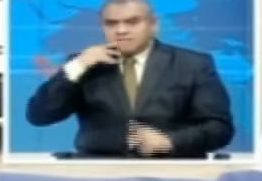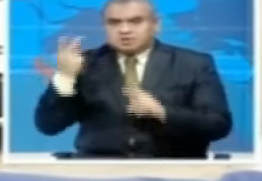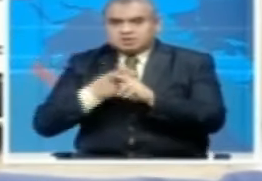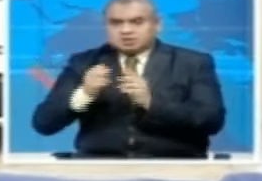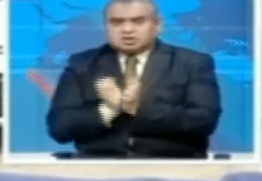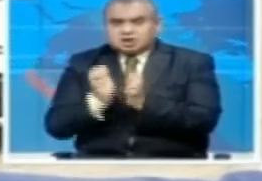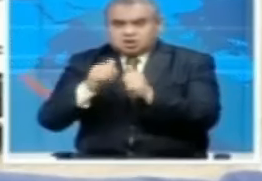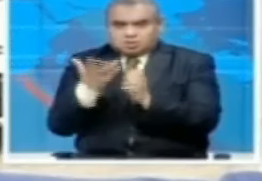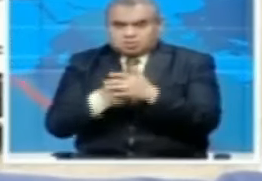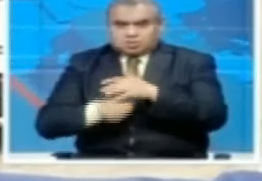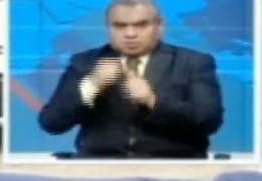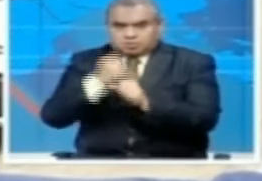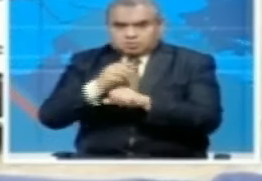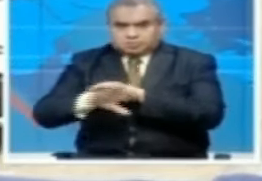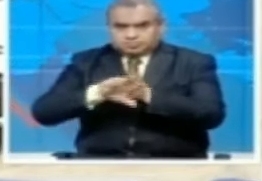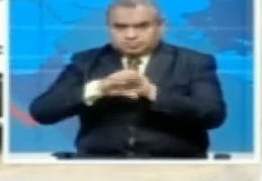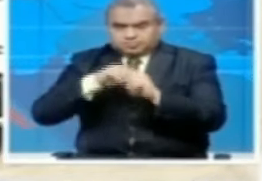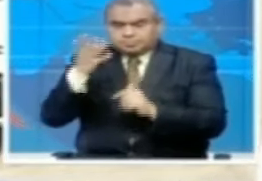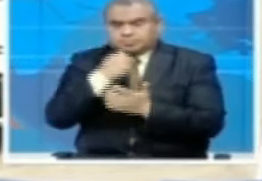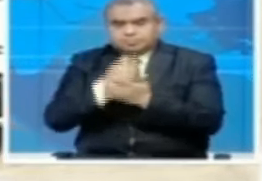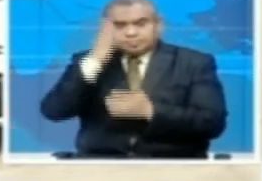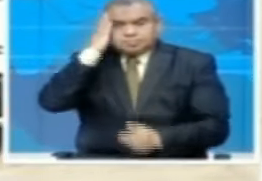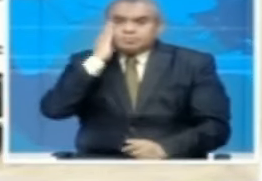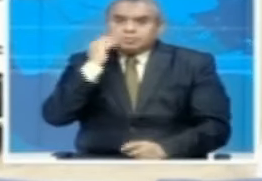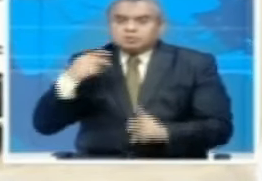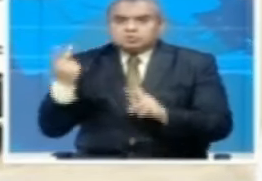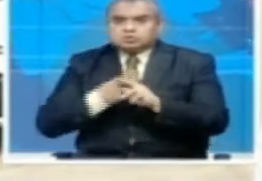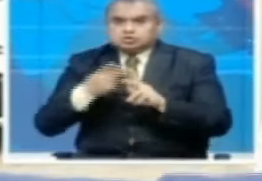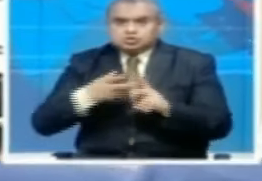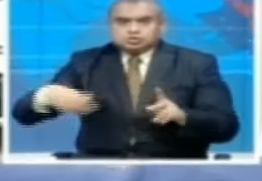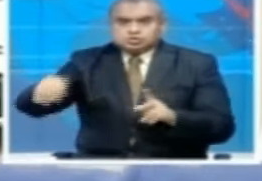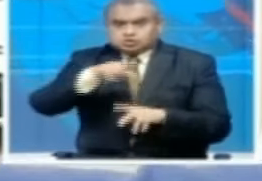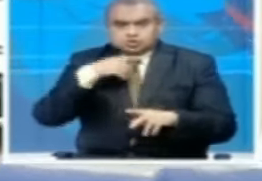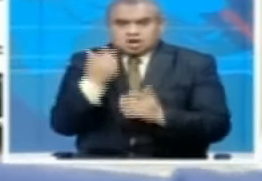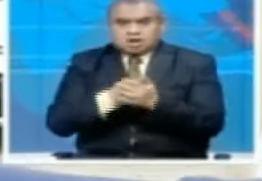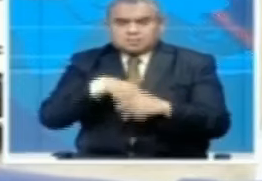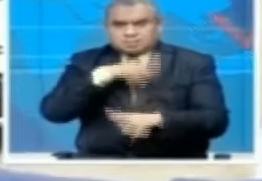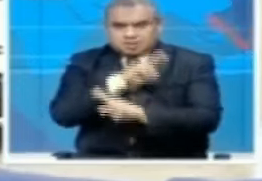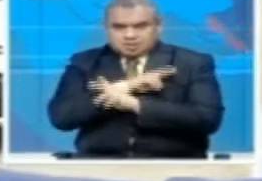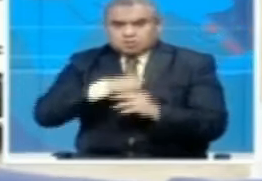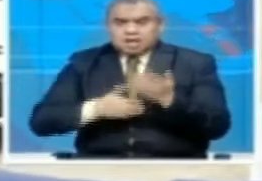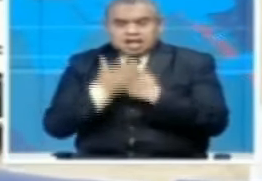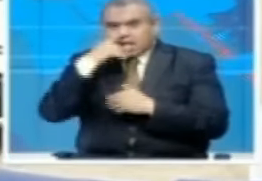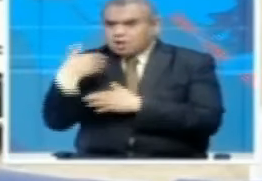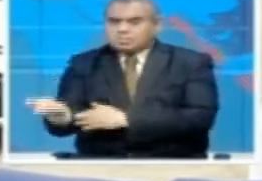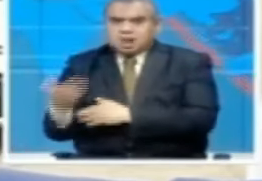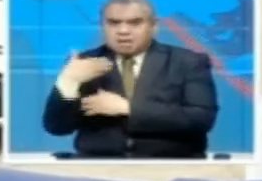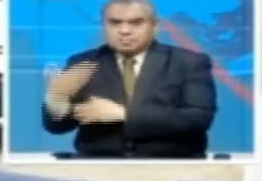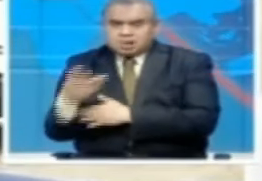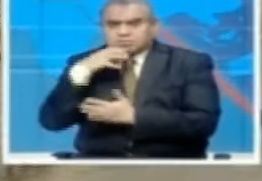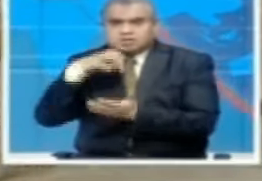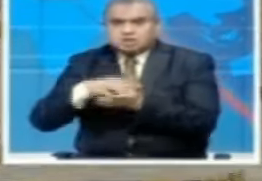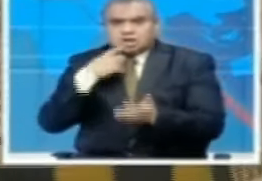احنا كنا مستنين من زمان ان احنا كلنا مجهزين، ومعظمنا عمل كراسه الشروط عاوز ياخد شقه في